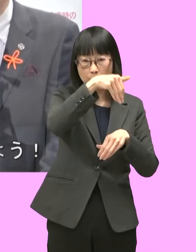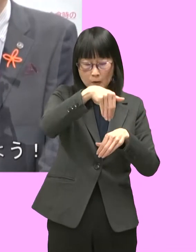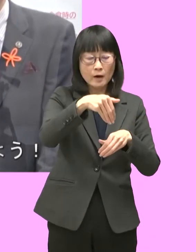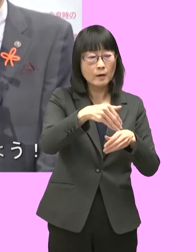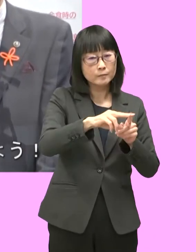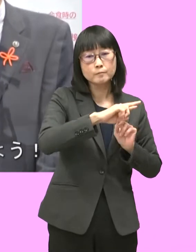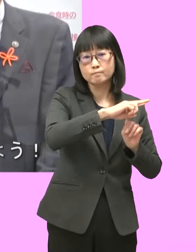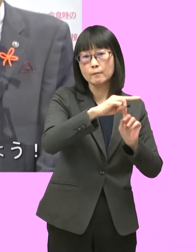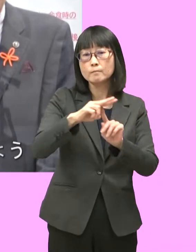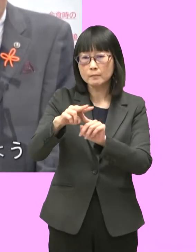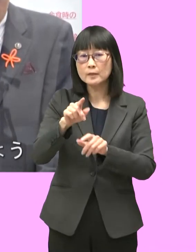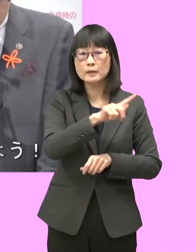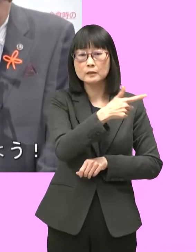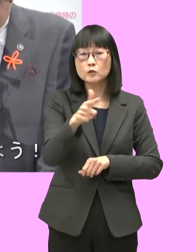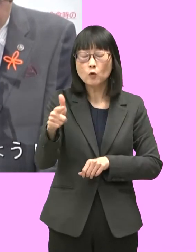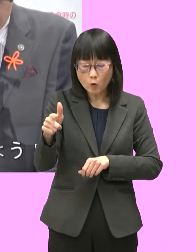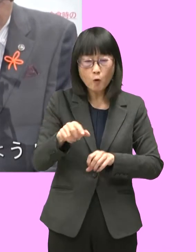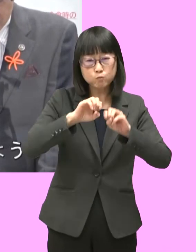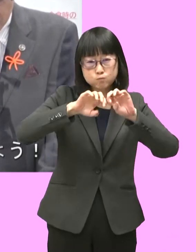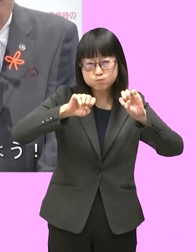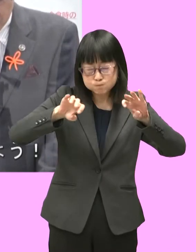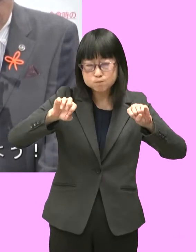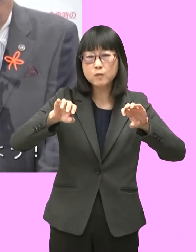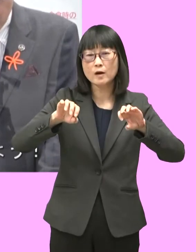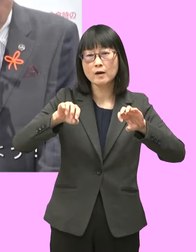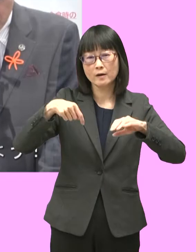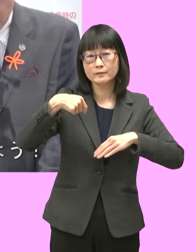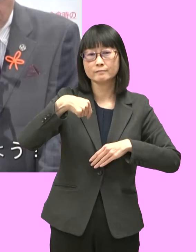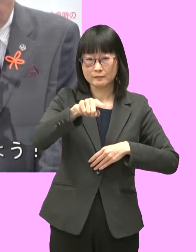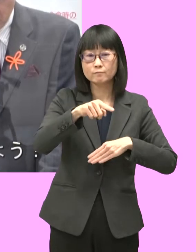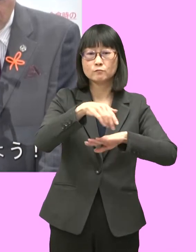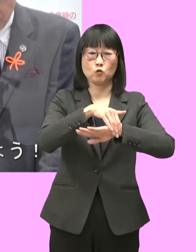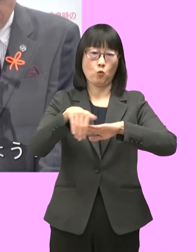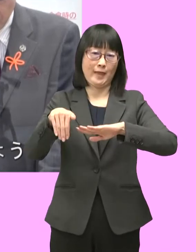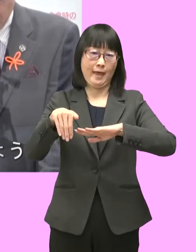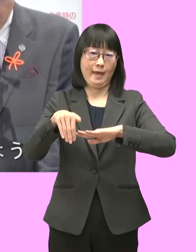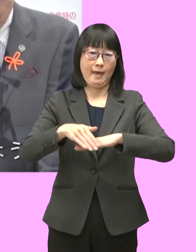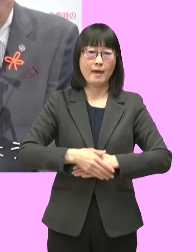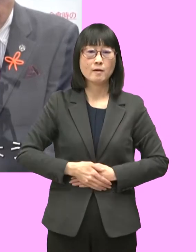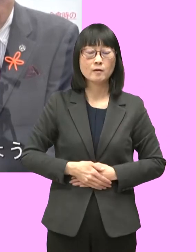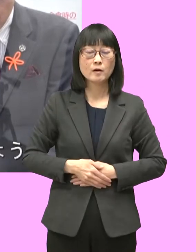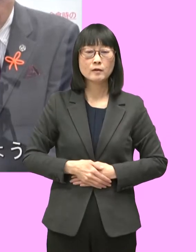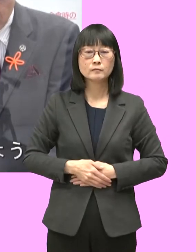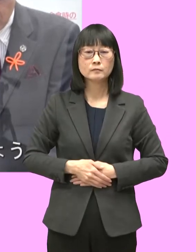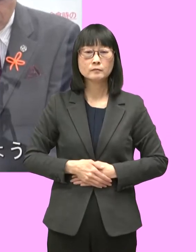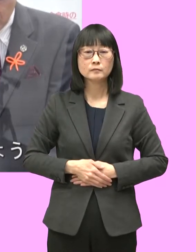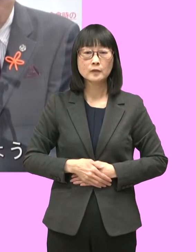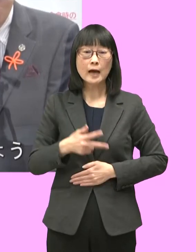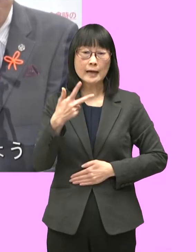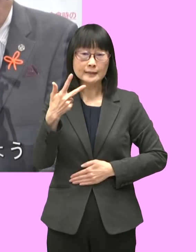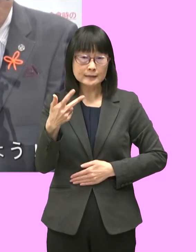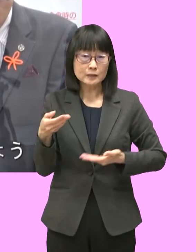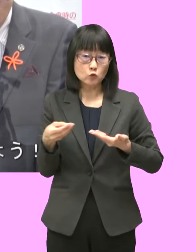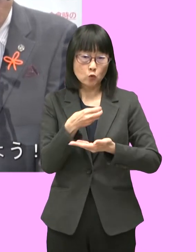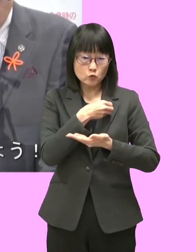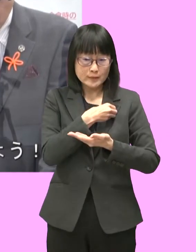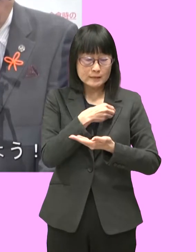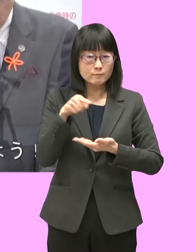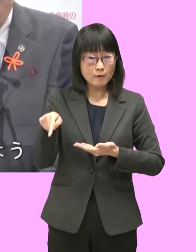いというふうに考えております。それから市職員に関してはですね、市のイントラネットに